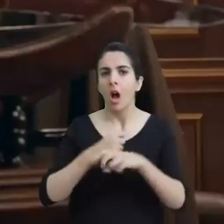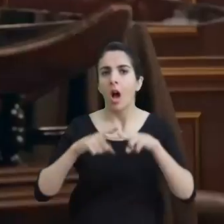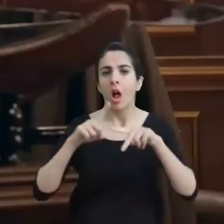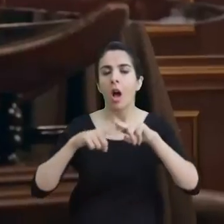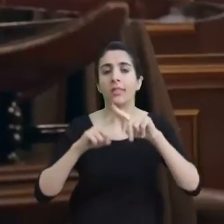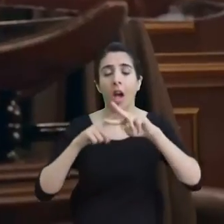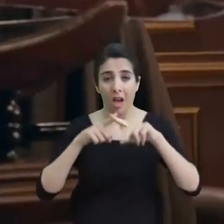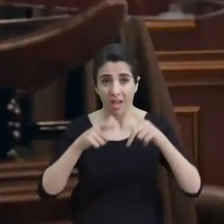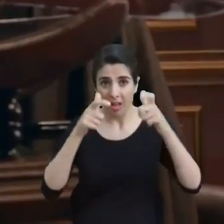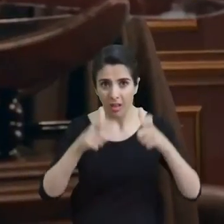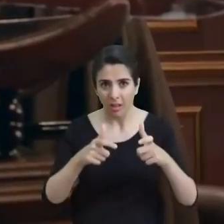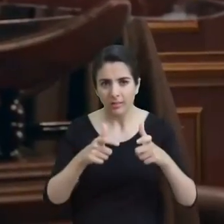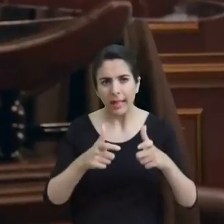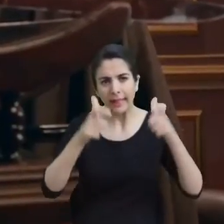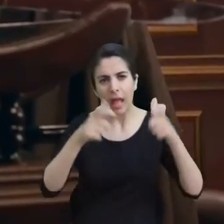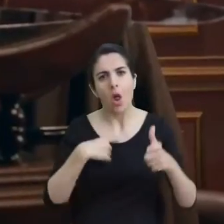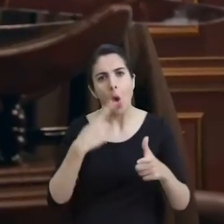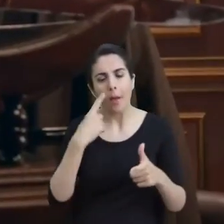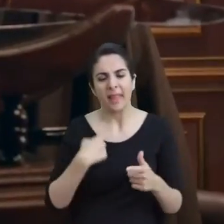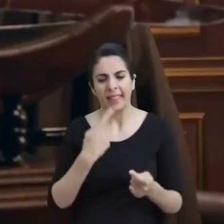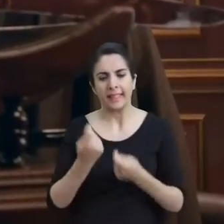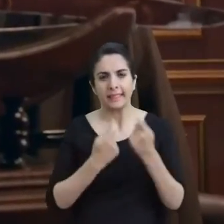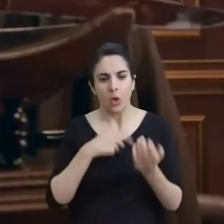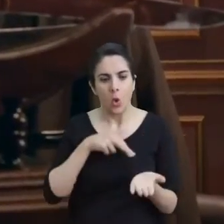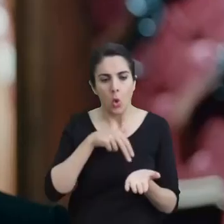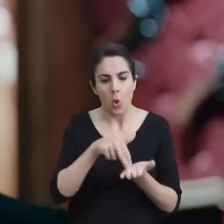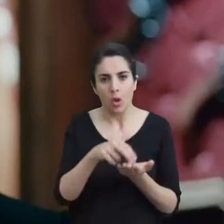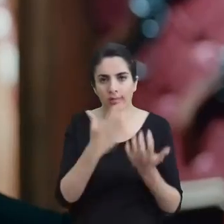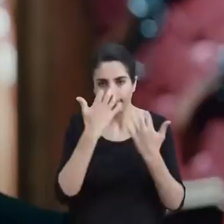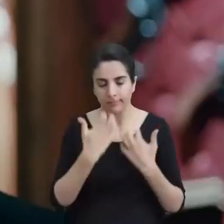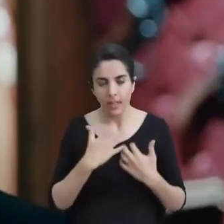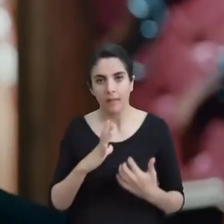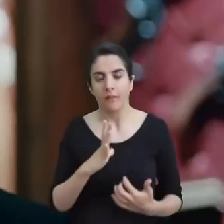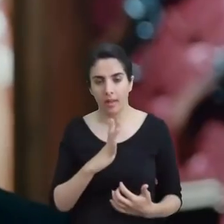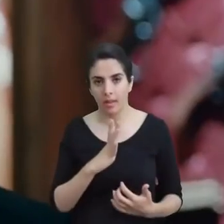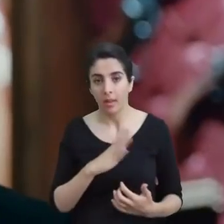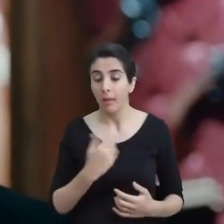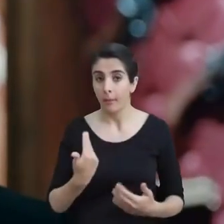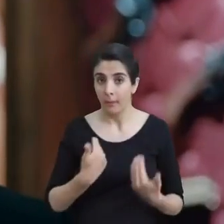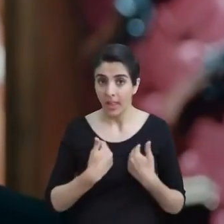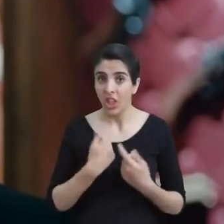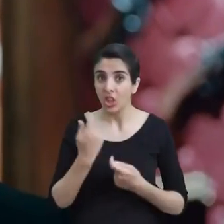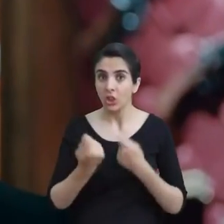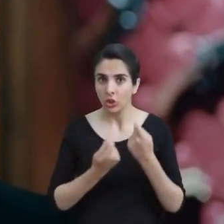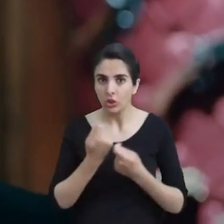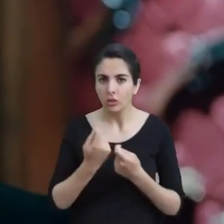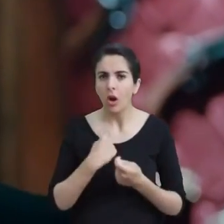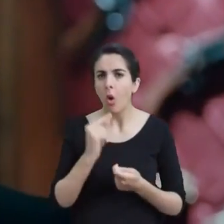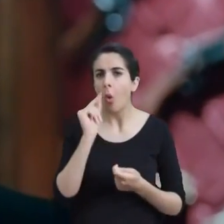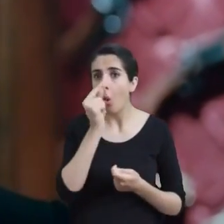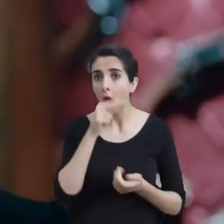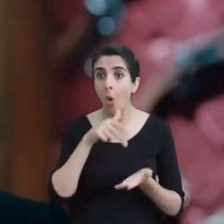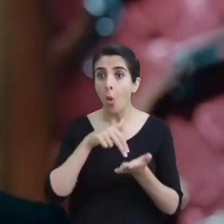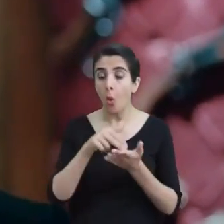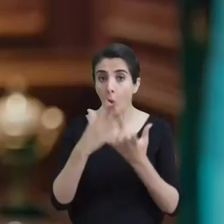Galata, Kadı Efendi, konum itibariyle benim işlerimi yürüttüğüm yer. Ve ben işlerimi ne kadar